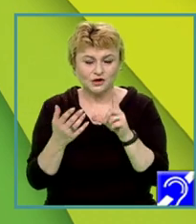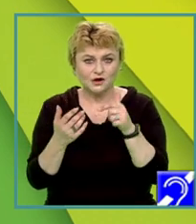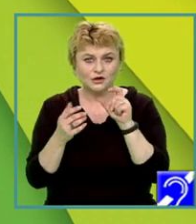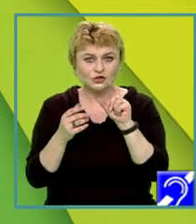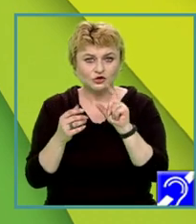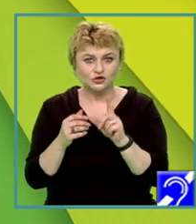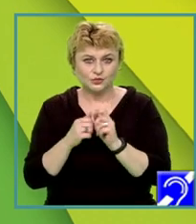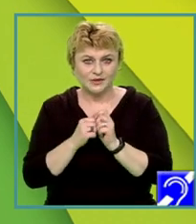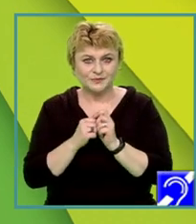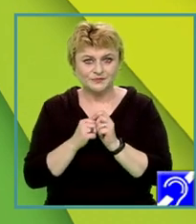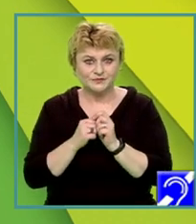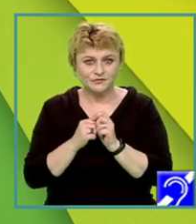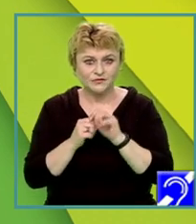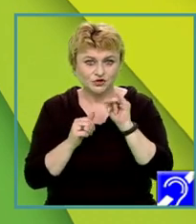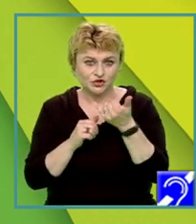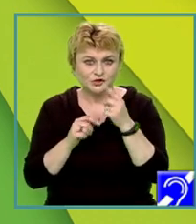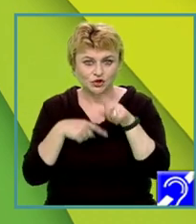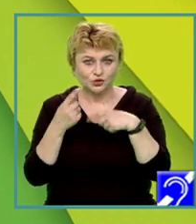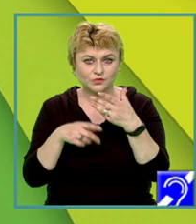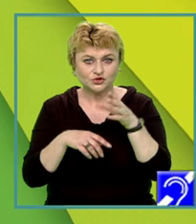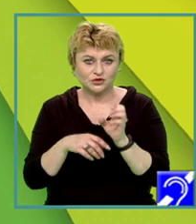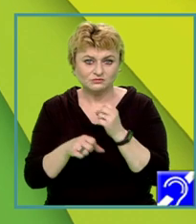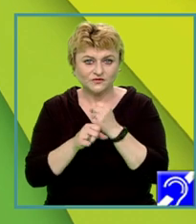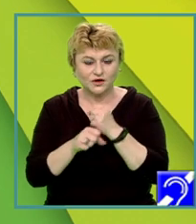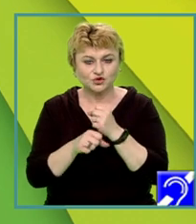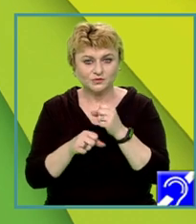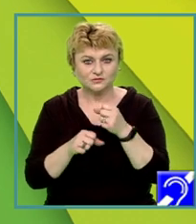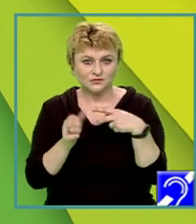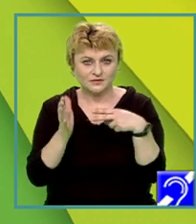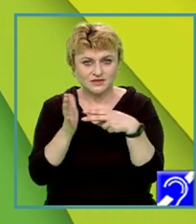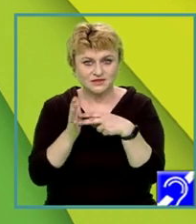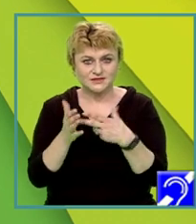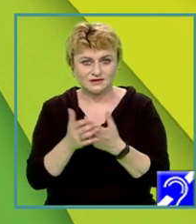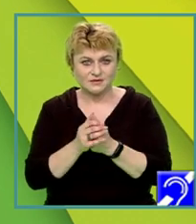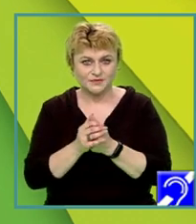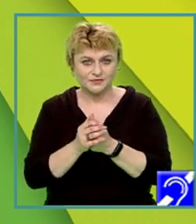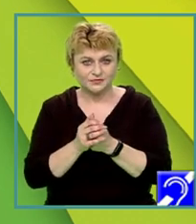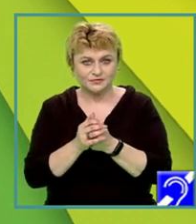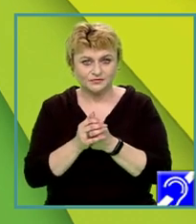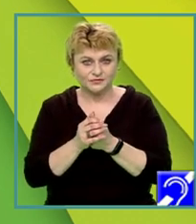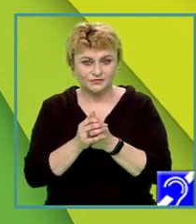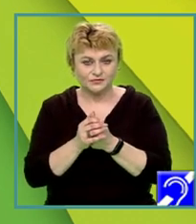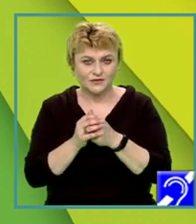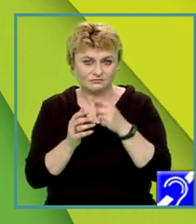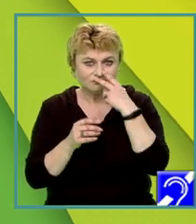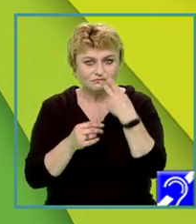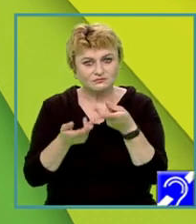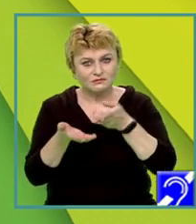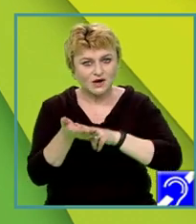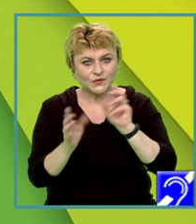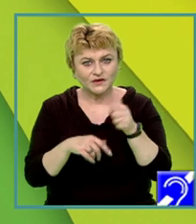câtul așa încât după ce efectuați împărțirea respectivă Recitiți enunțul